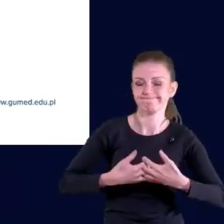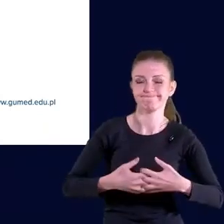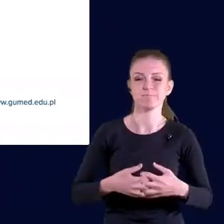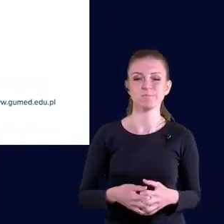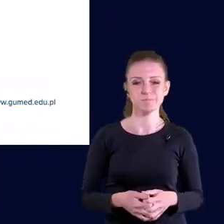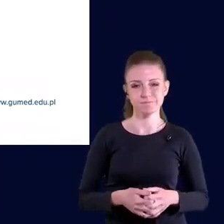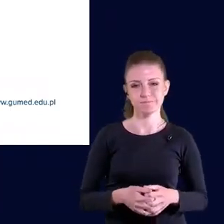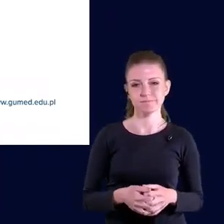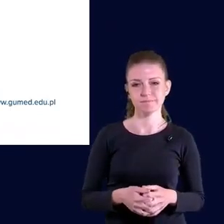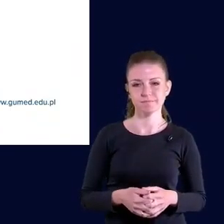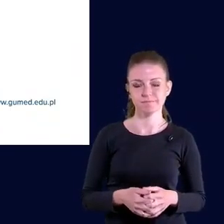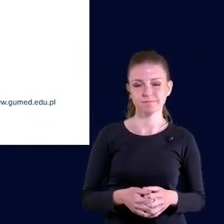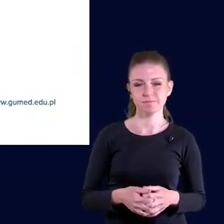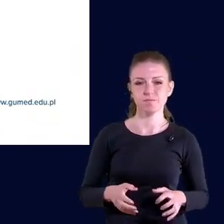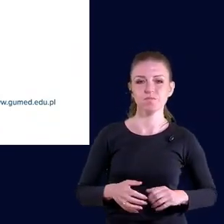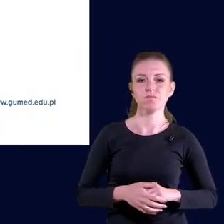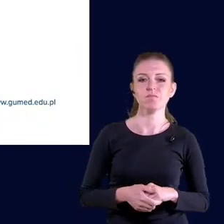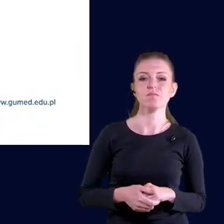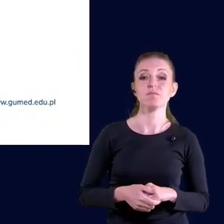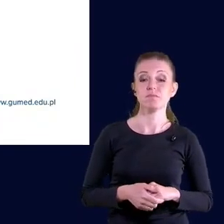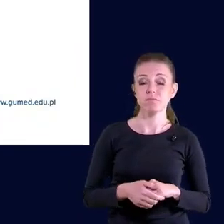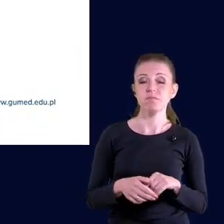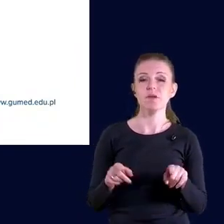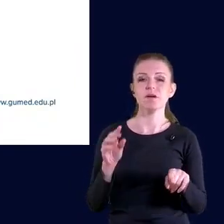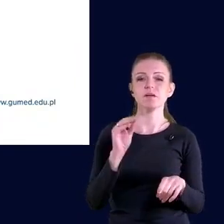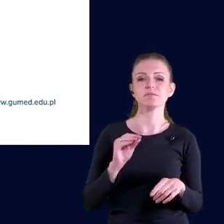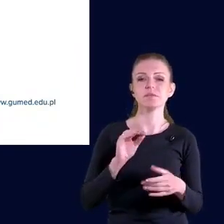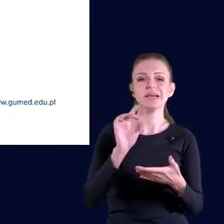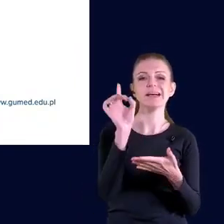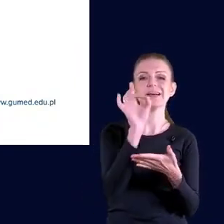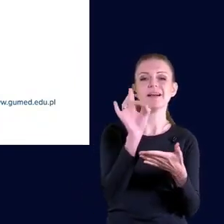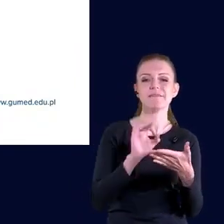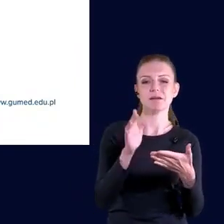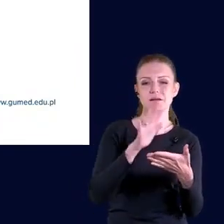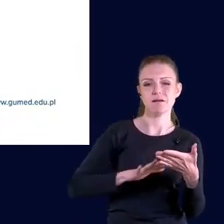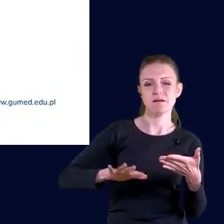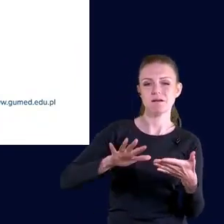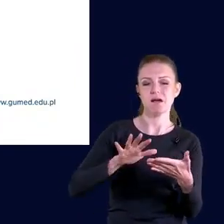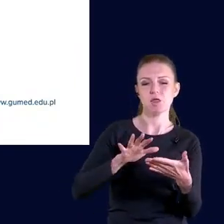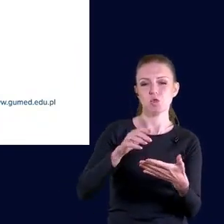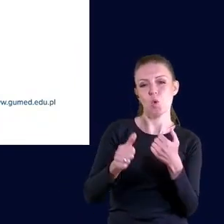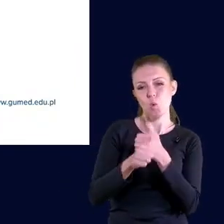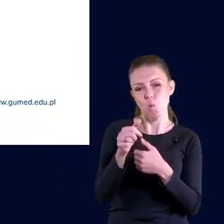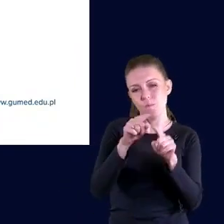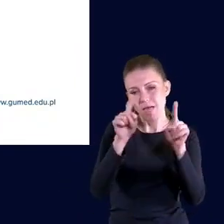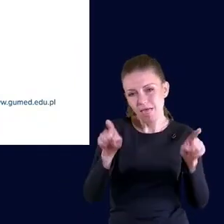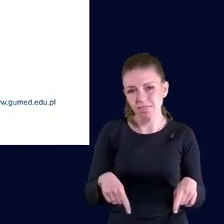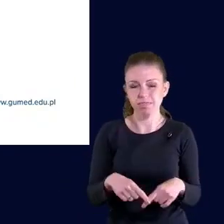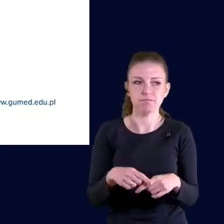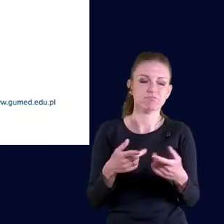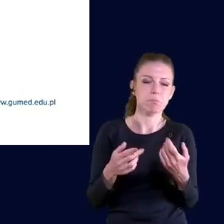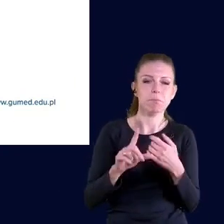ingerencji graficzną artykułu dokumentu czy